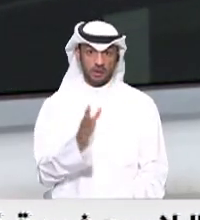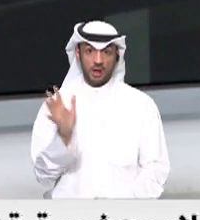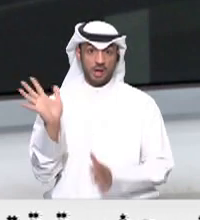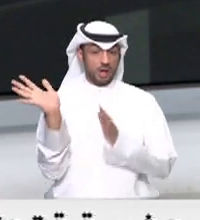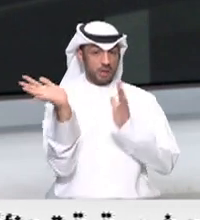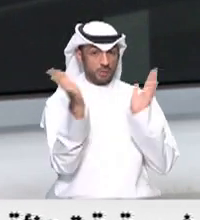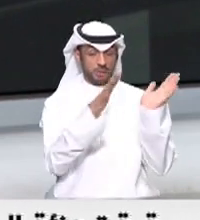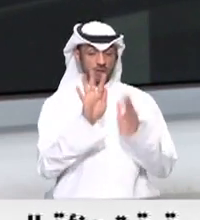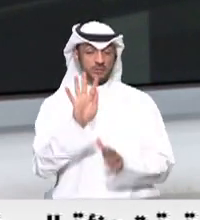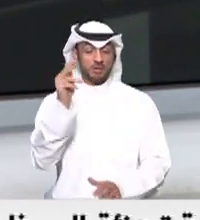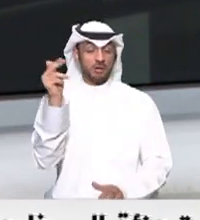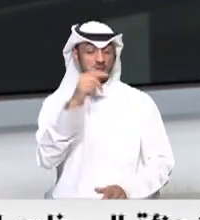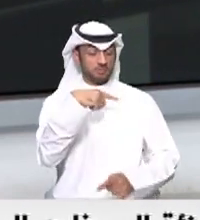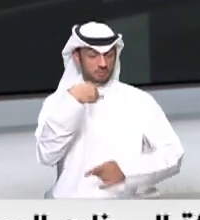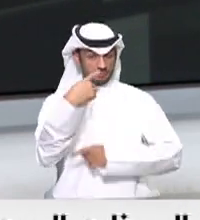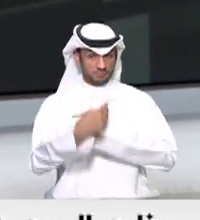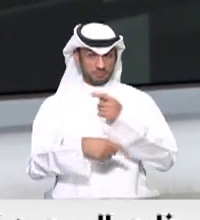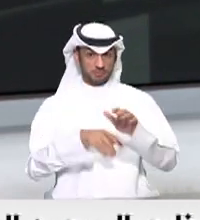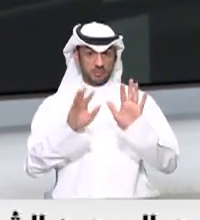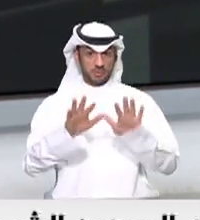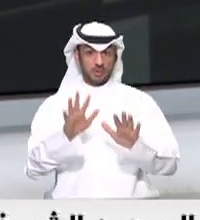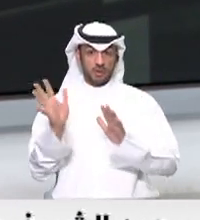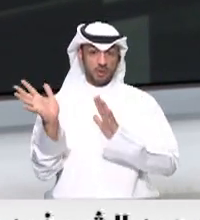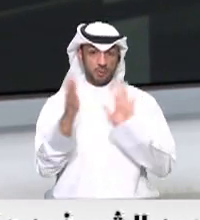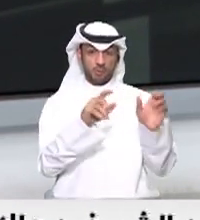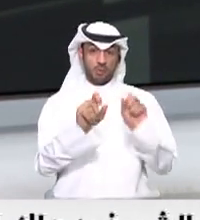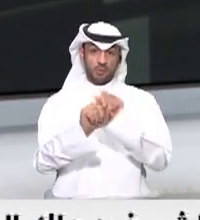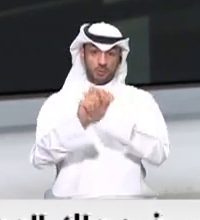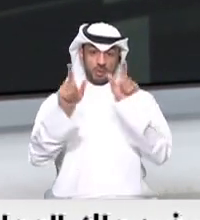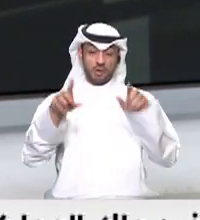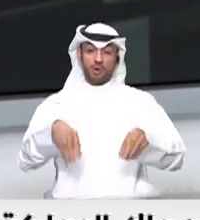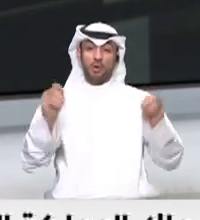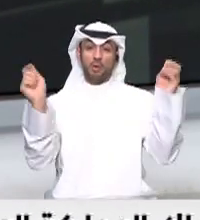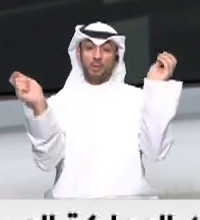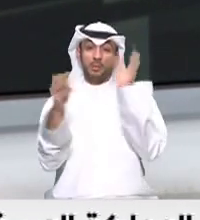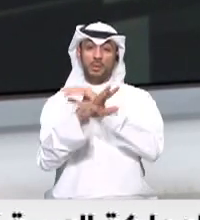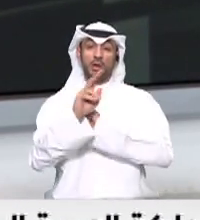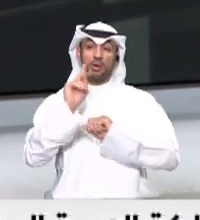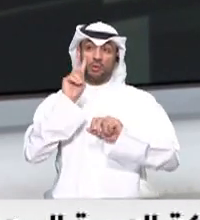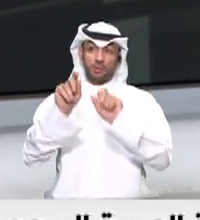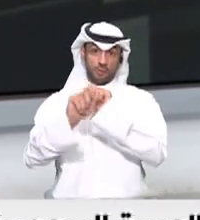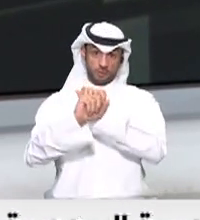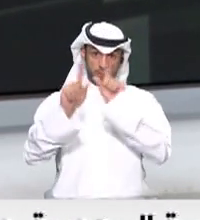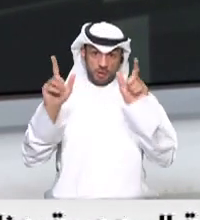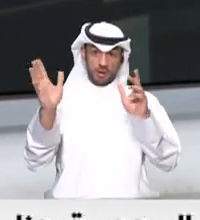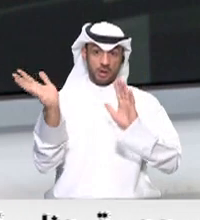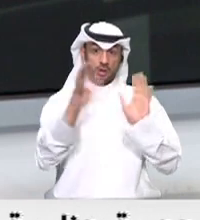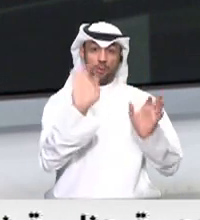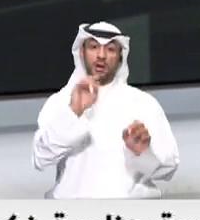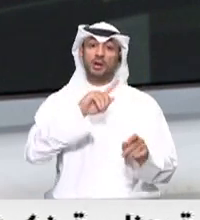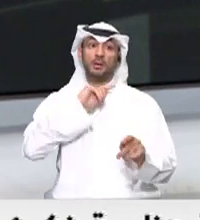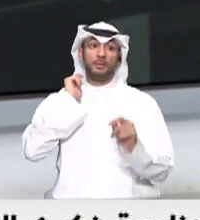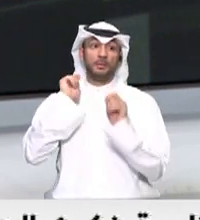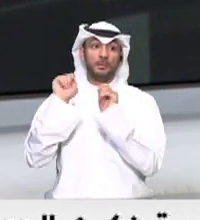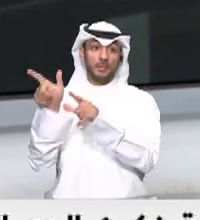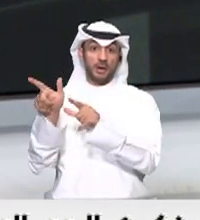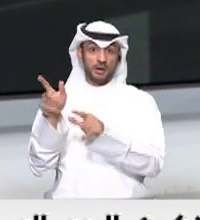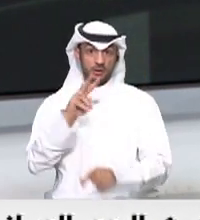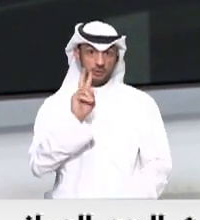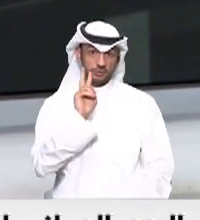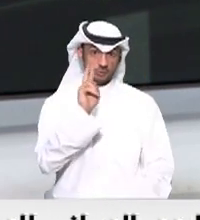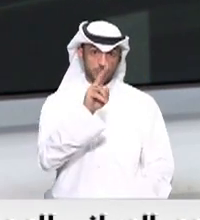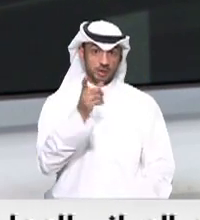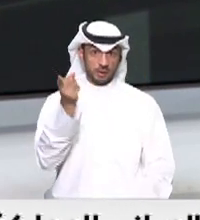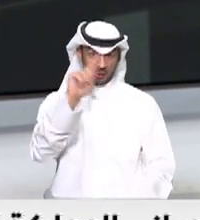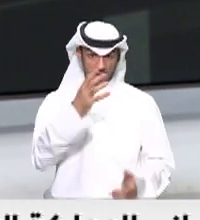شمالي غربي راح يستمر ويانا لعده ايام نشاطه ملحوظ وفرص لغبار مثار اثناء نشاط الرياح خاصه على المناطق الصحراويه والمكشوفه ابتداء من